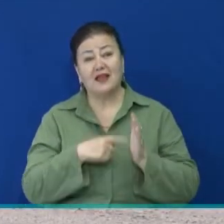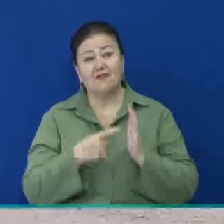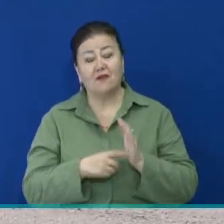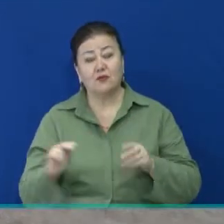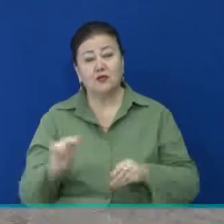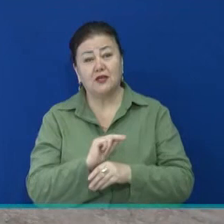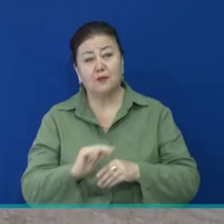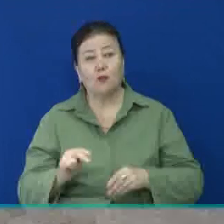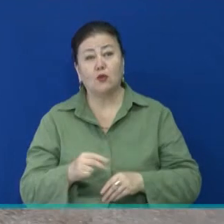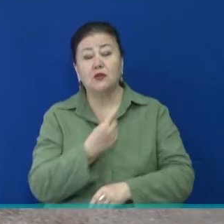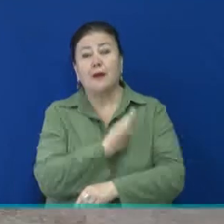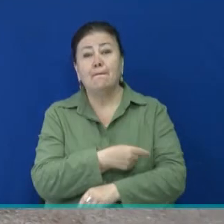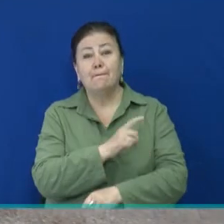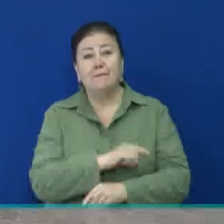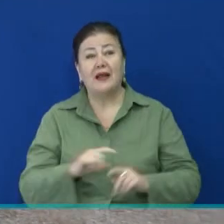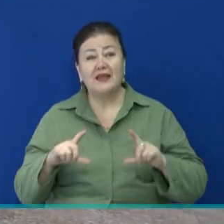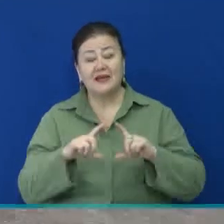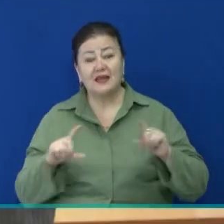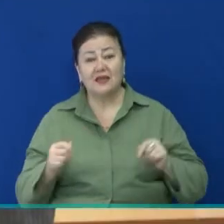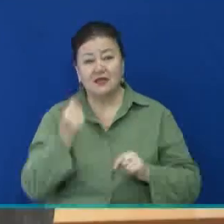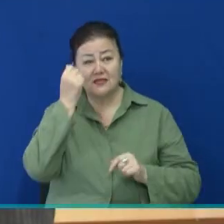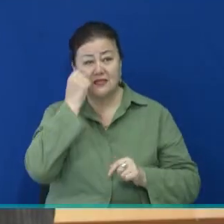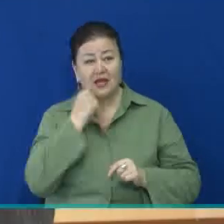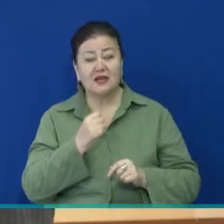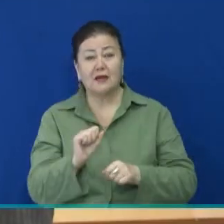ремонта поликлиники и об устаревшем пожарном транспорте.